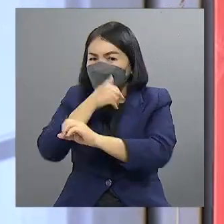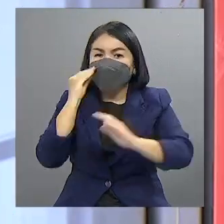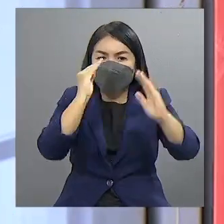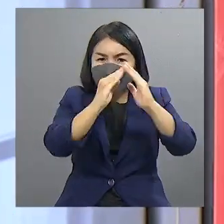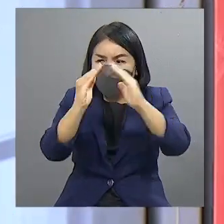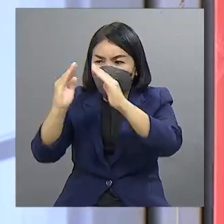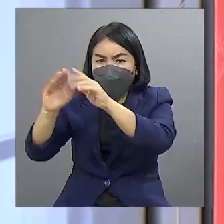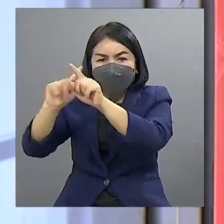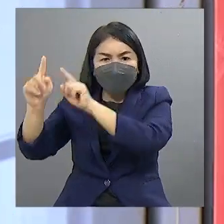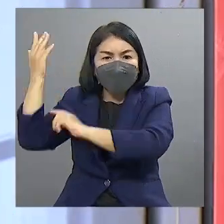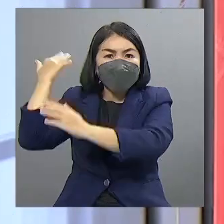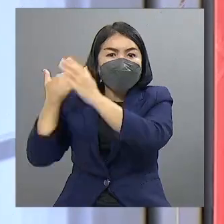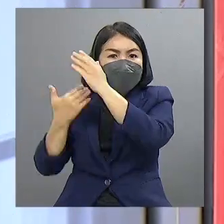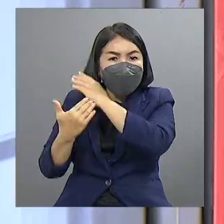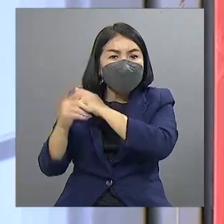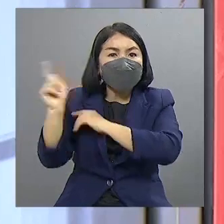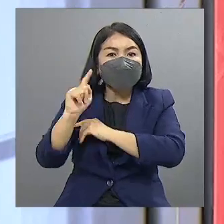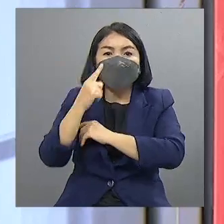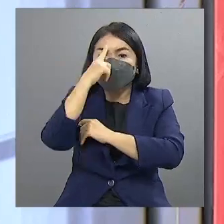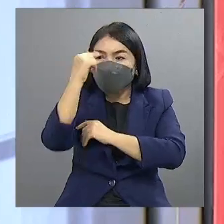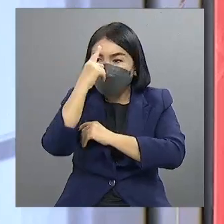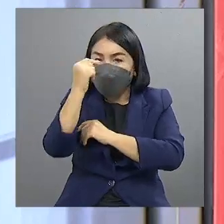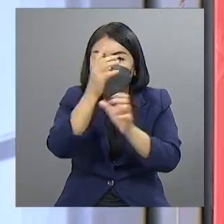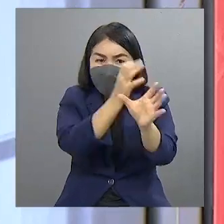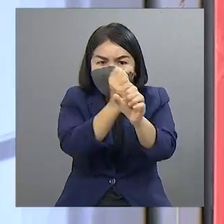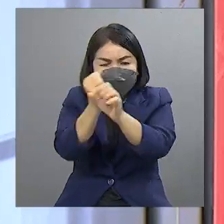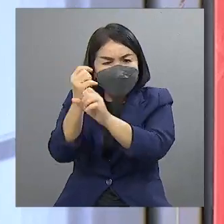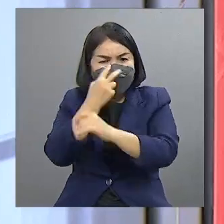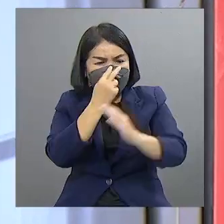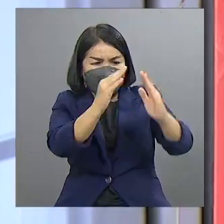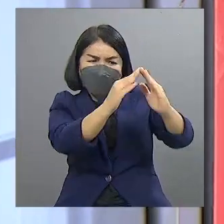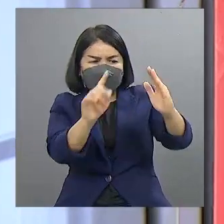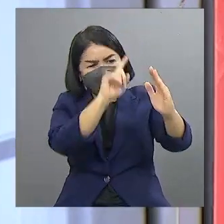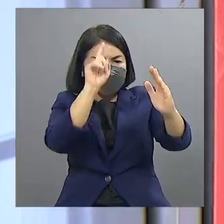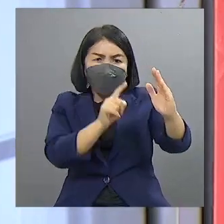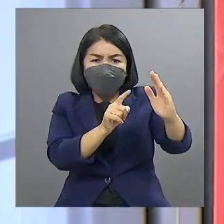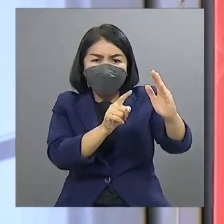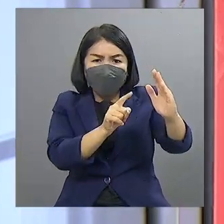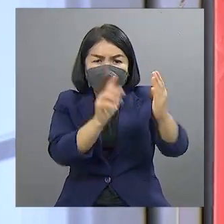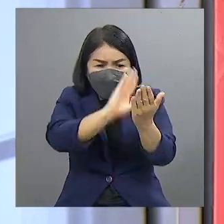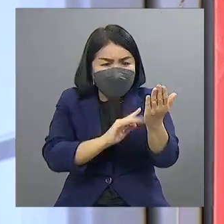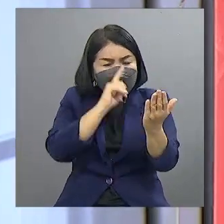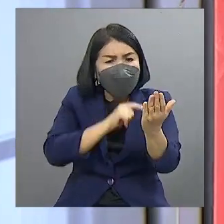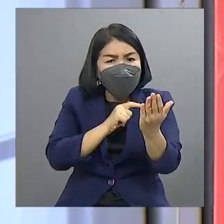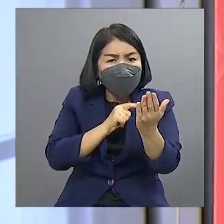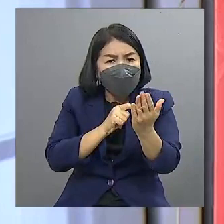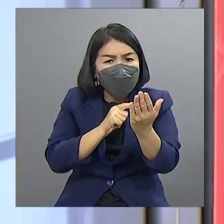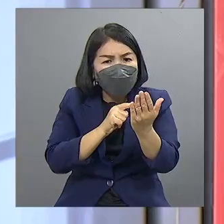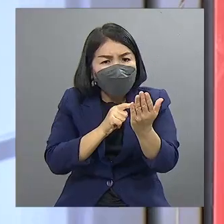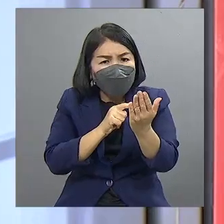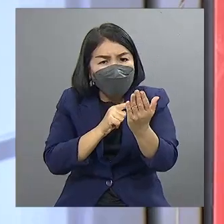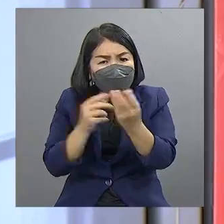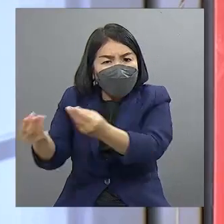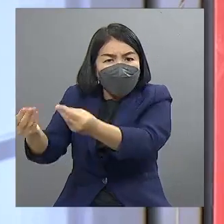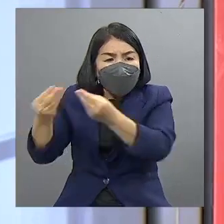กนะครับแบบยุโรปเลยนะครับหลายๆคนสงสัยใช่ไหมว่าเอ๊ะเข้ามาในประเทศเราได้อย่างไรและความเป็นมาเนี่ยโดยเฉพาะ